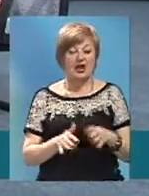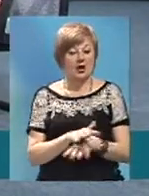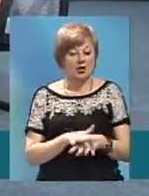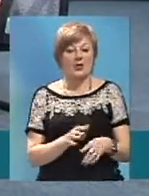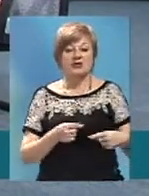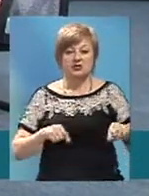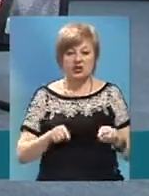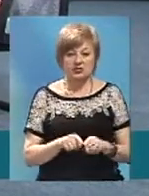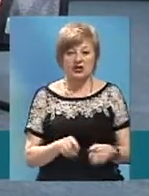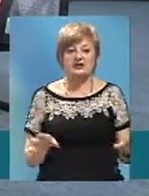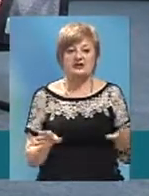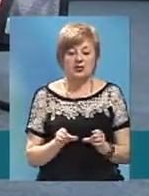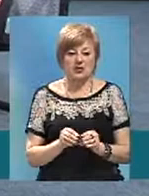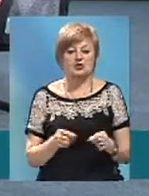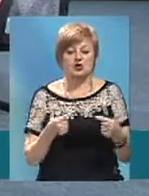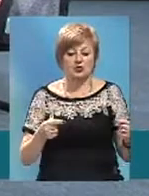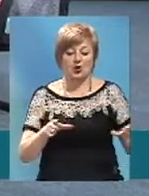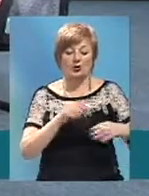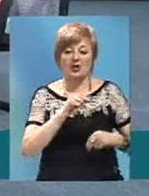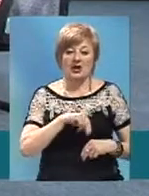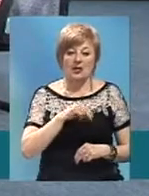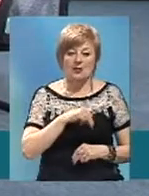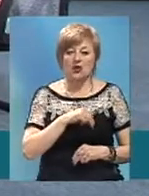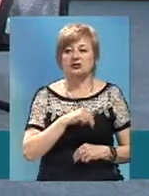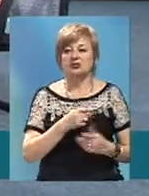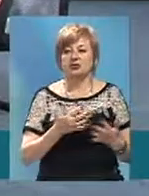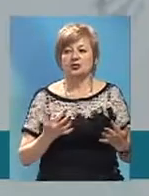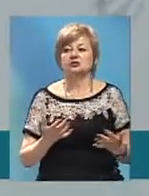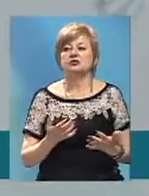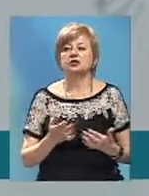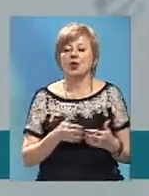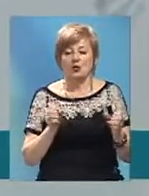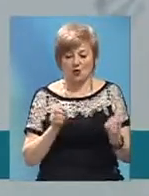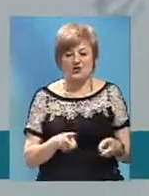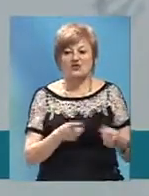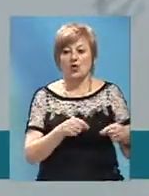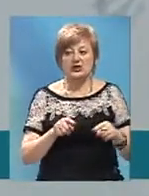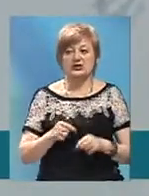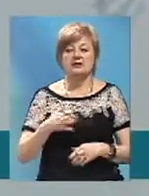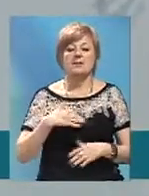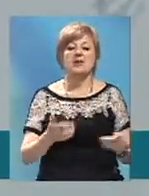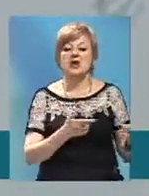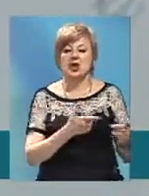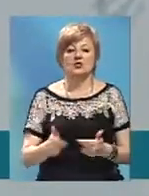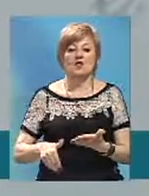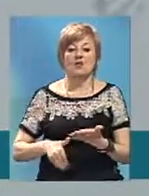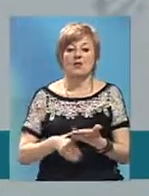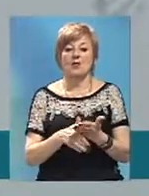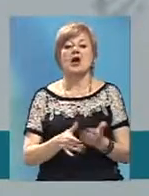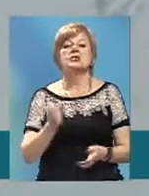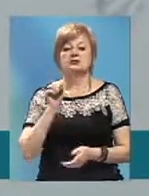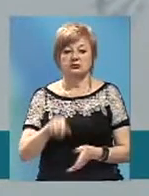є», як разом з іншими партнерами, з «Опори», з «Айфесу», з інших профільних організацій, ми готові допомагати і